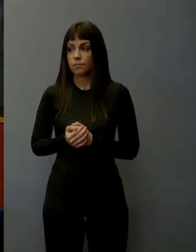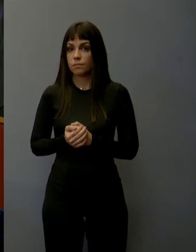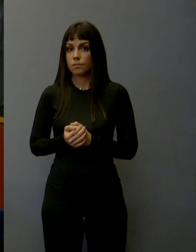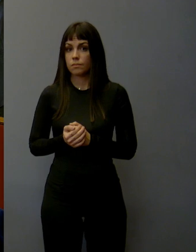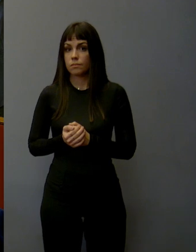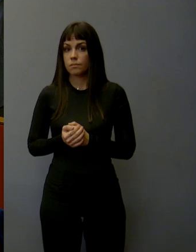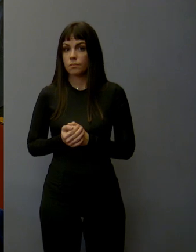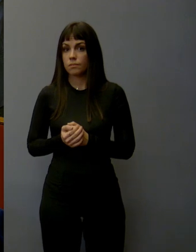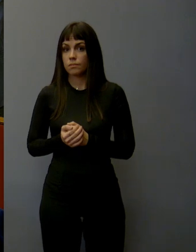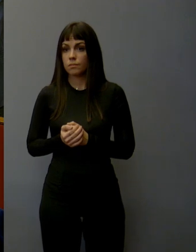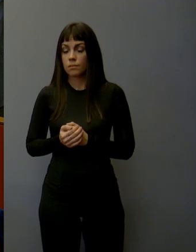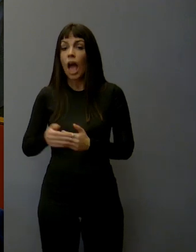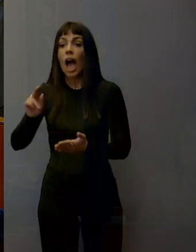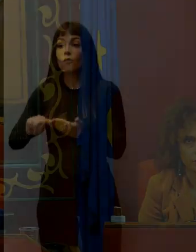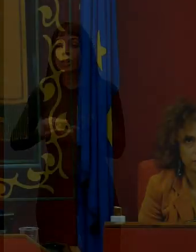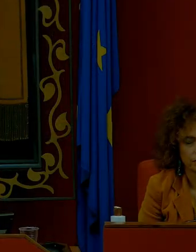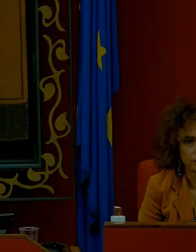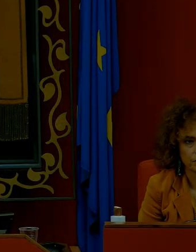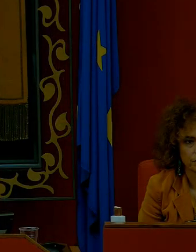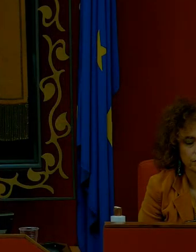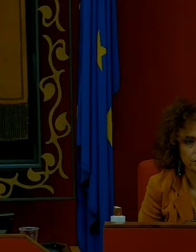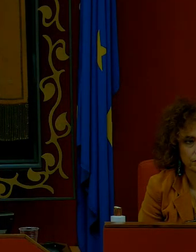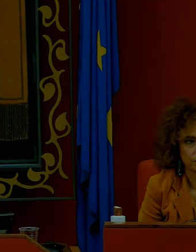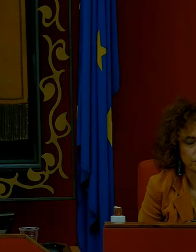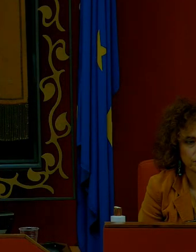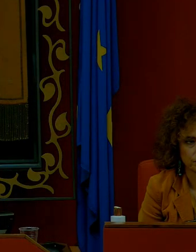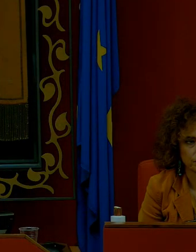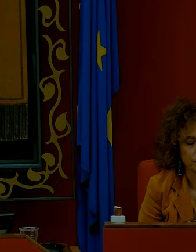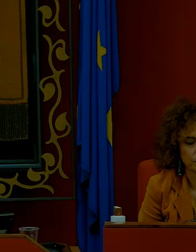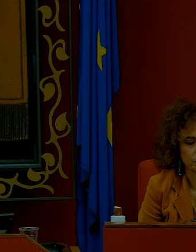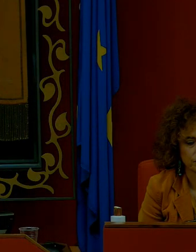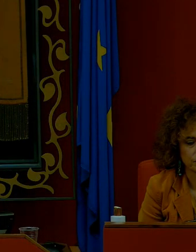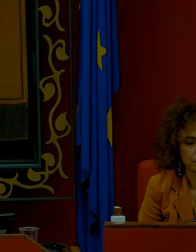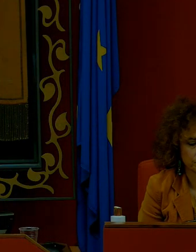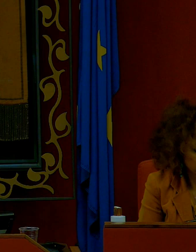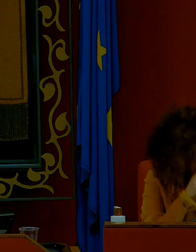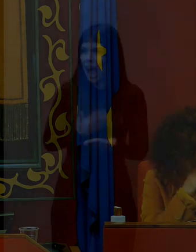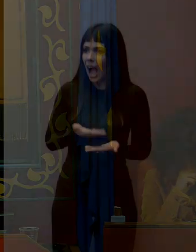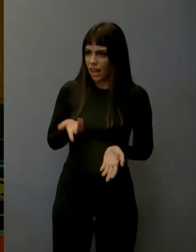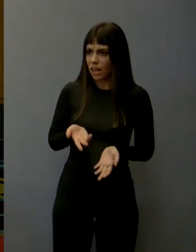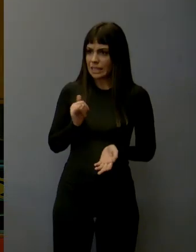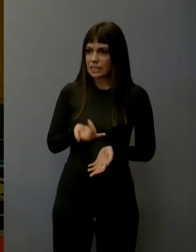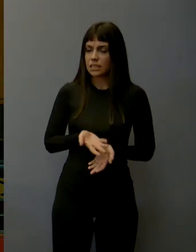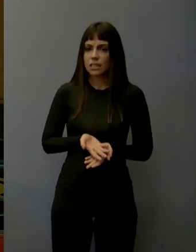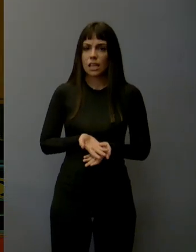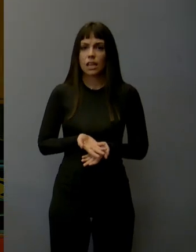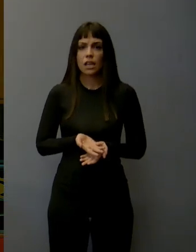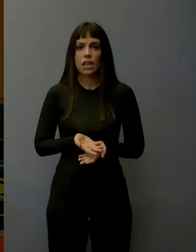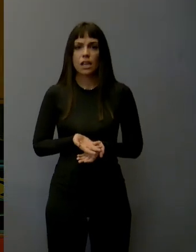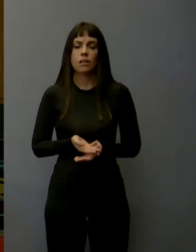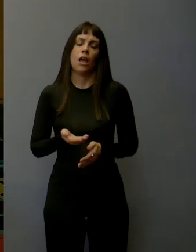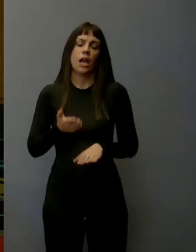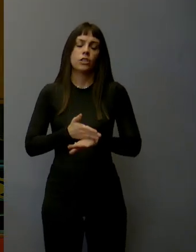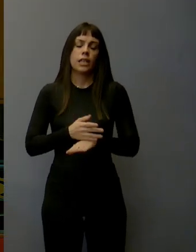allora erano valide assolutamente Allora consigliere Cavour prego consigliere